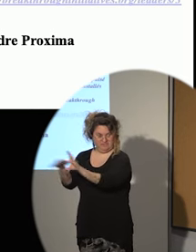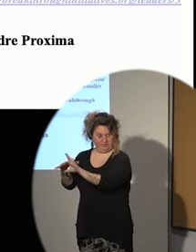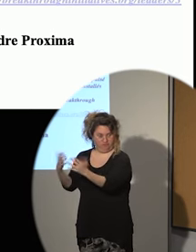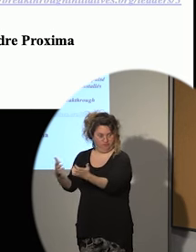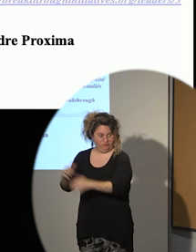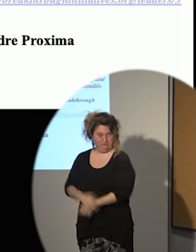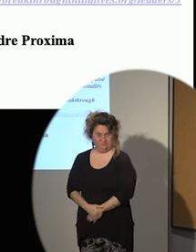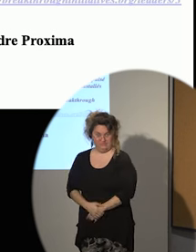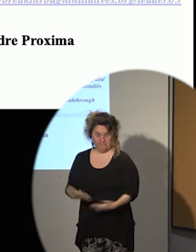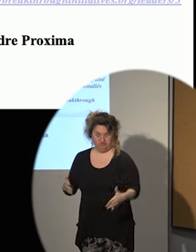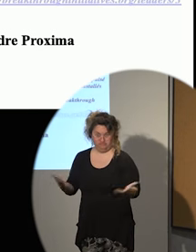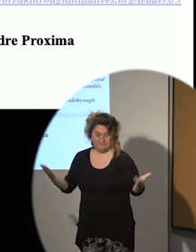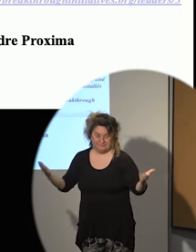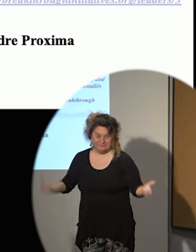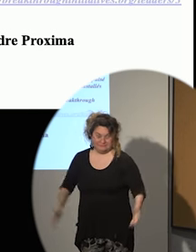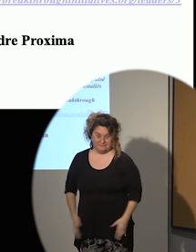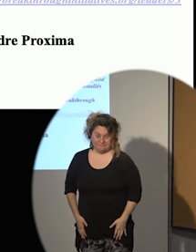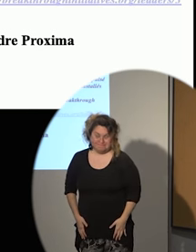Je peux pas vous répondre plus. Hein.